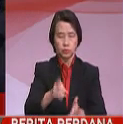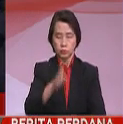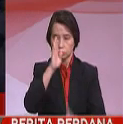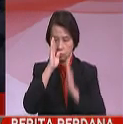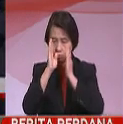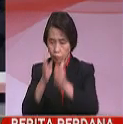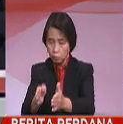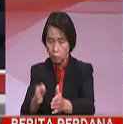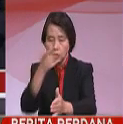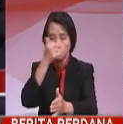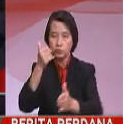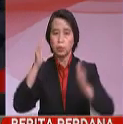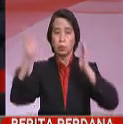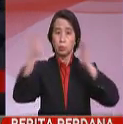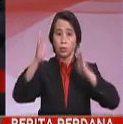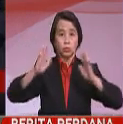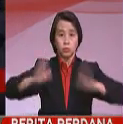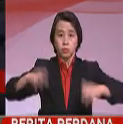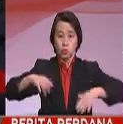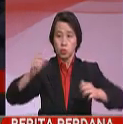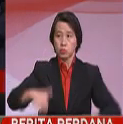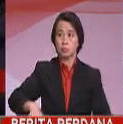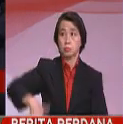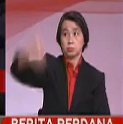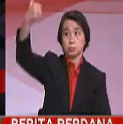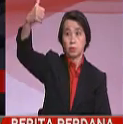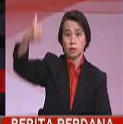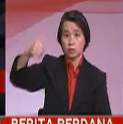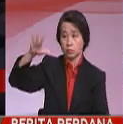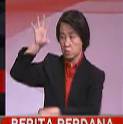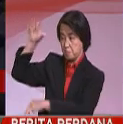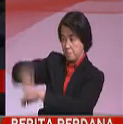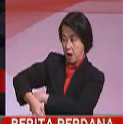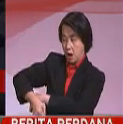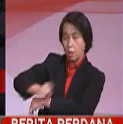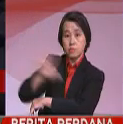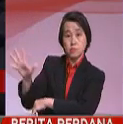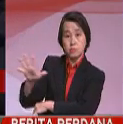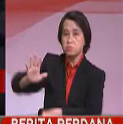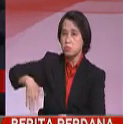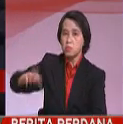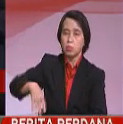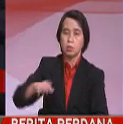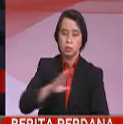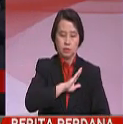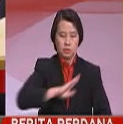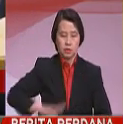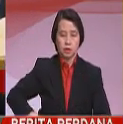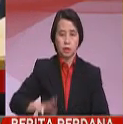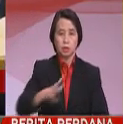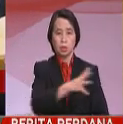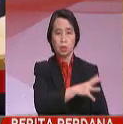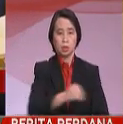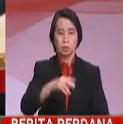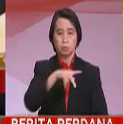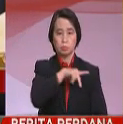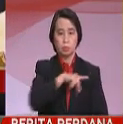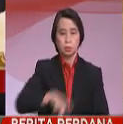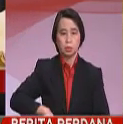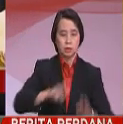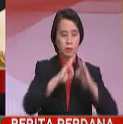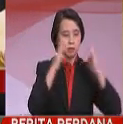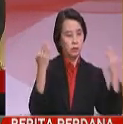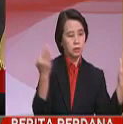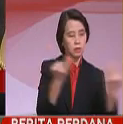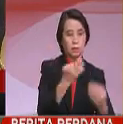perhatian memandangkan negara belum menang dalam menangani pandemik COVID-19. Baginda dan Sultanah serta seluruh kerabat diraja